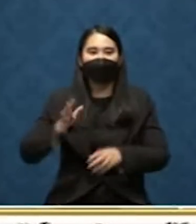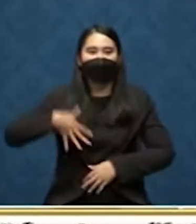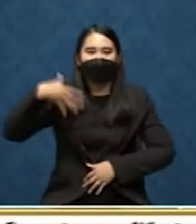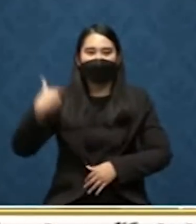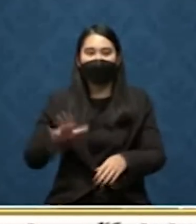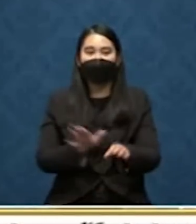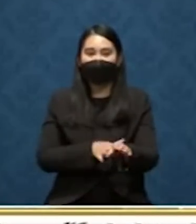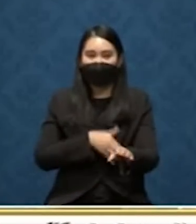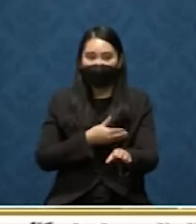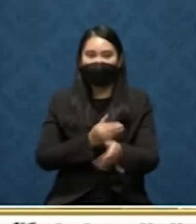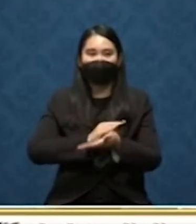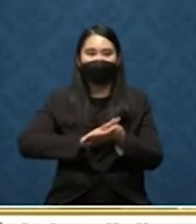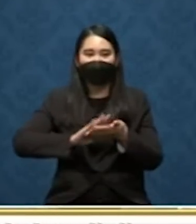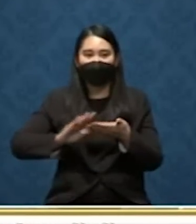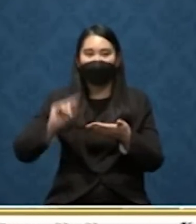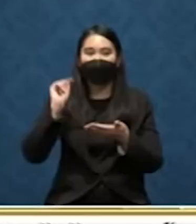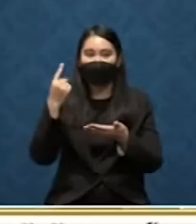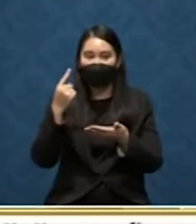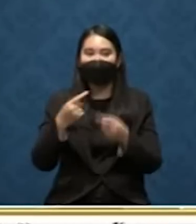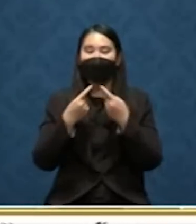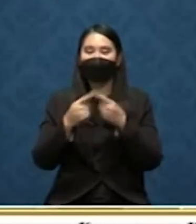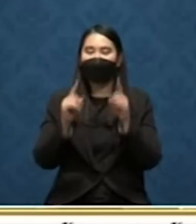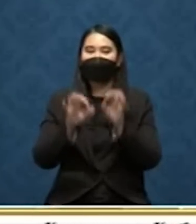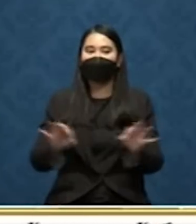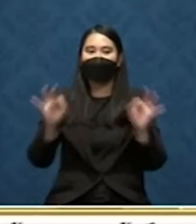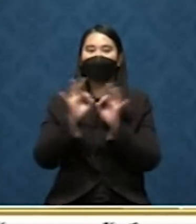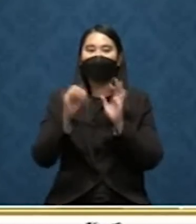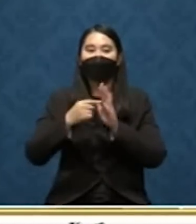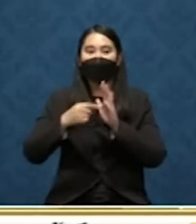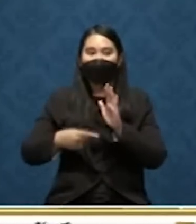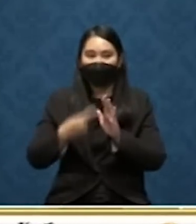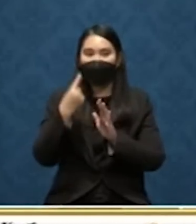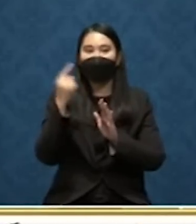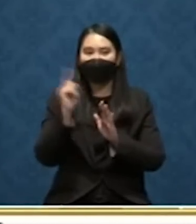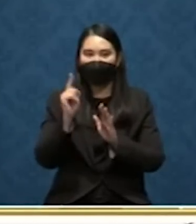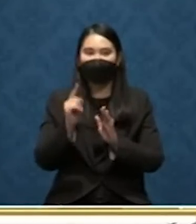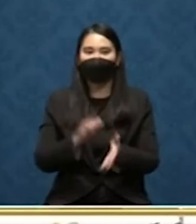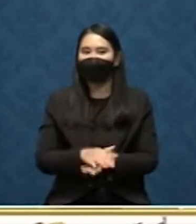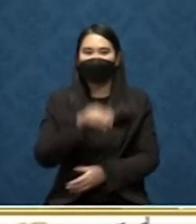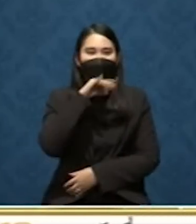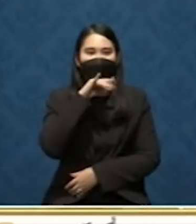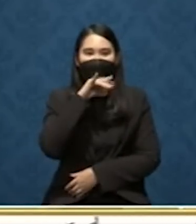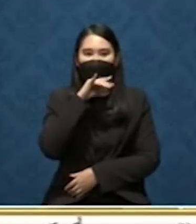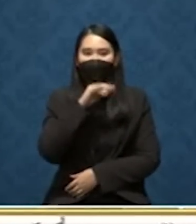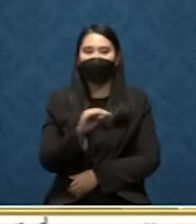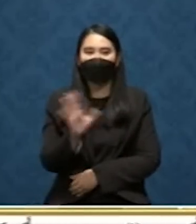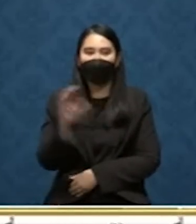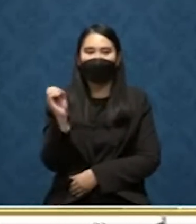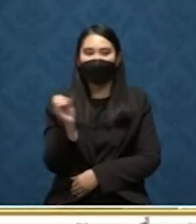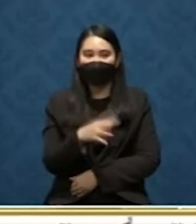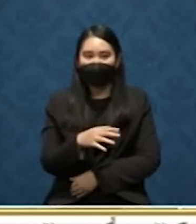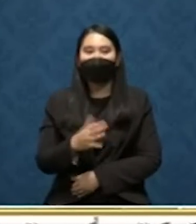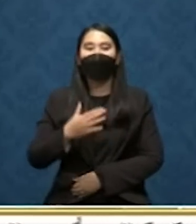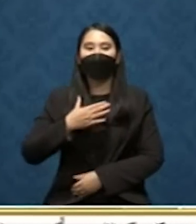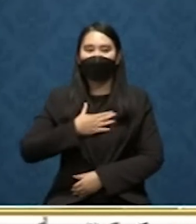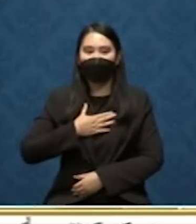มารถกลบมาสะอาดได้อกครั้งแต่ต้องเริ่มจากการกำจัดกองขยะที่อยู่กลางบ้านซึ่